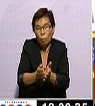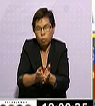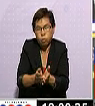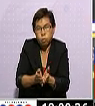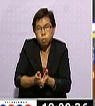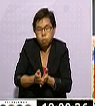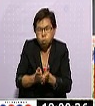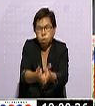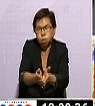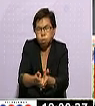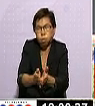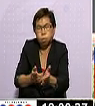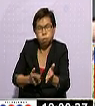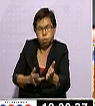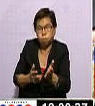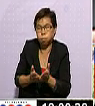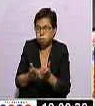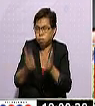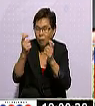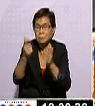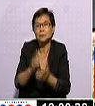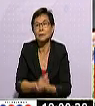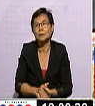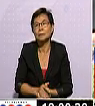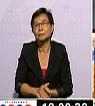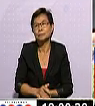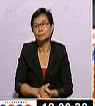laju, fast interceptor crafts. Tajian Pertua,